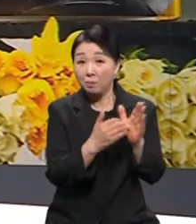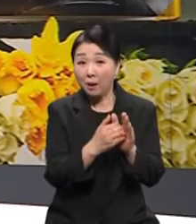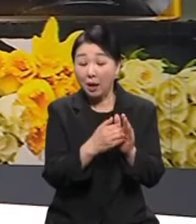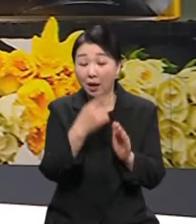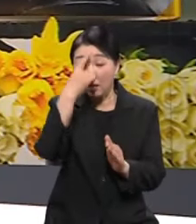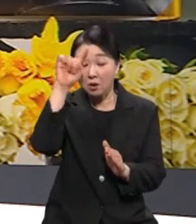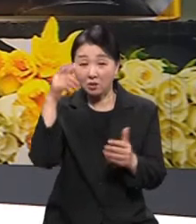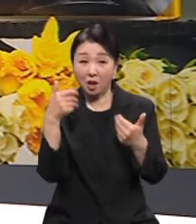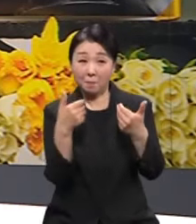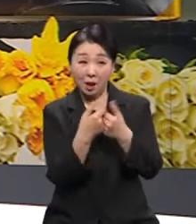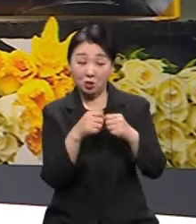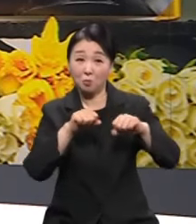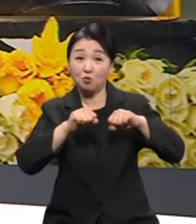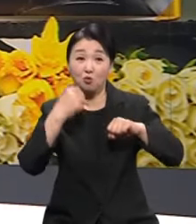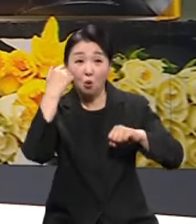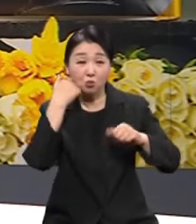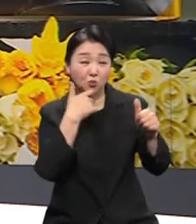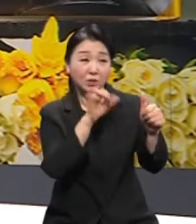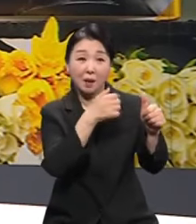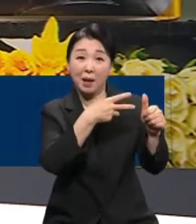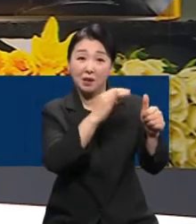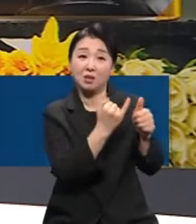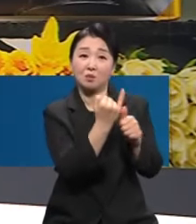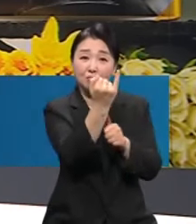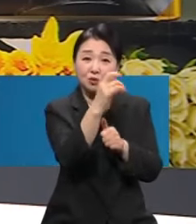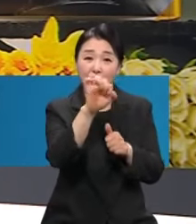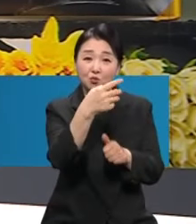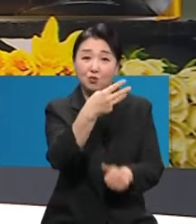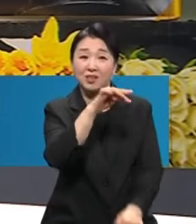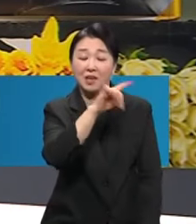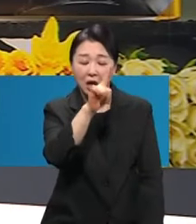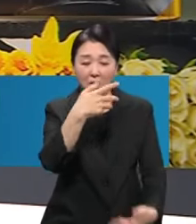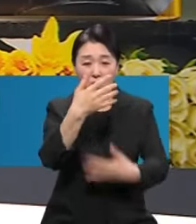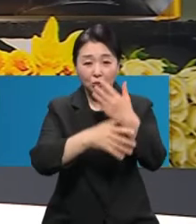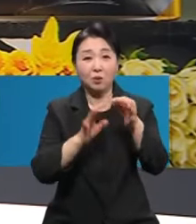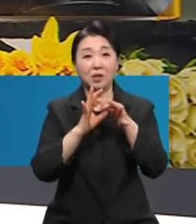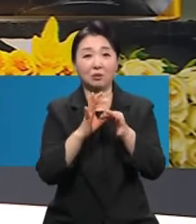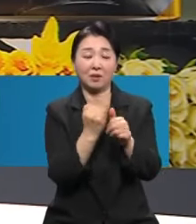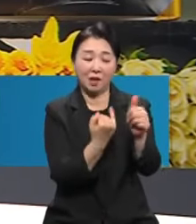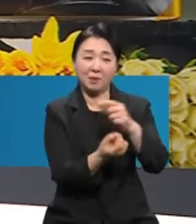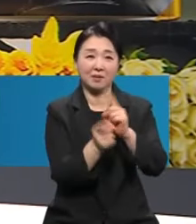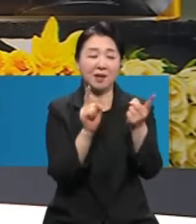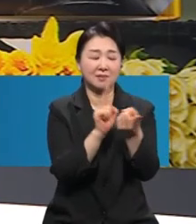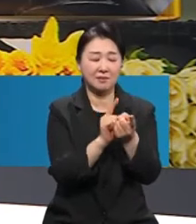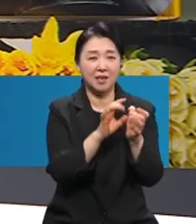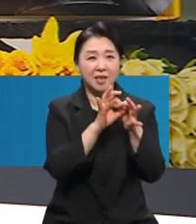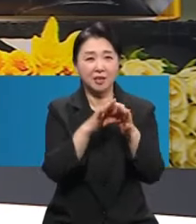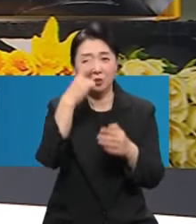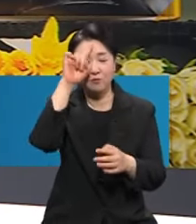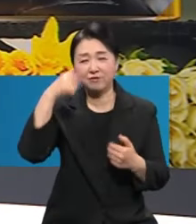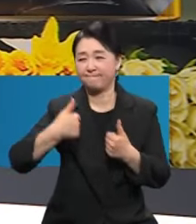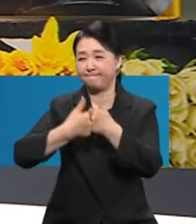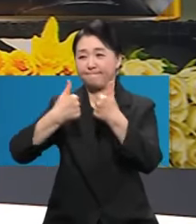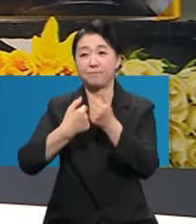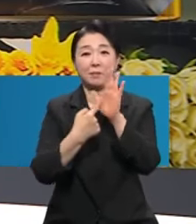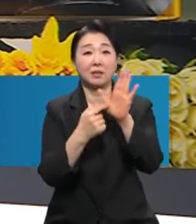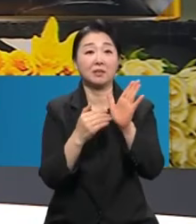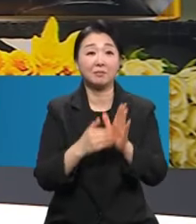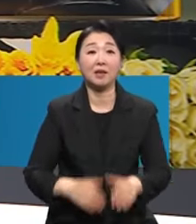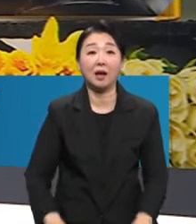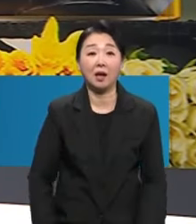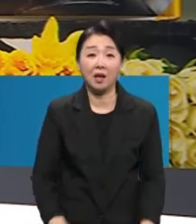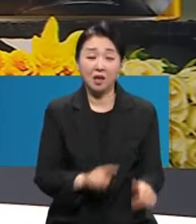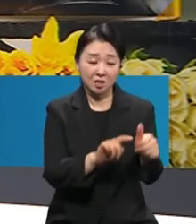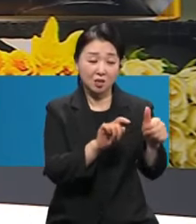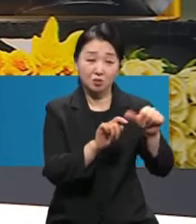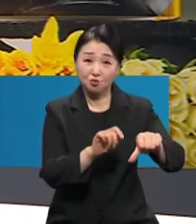러시아 반정부 운동가 나발리의 부인 율리아가 동영상을 통해 남편 대신 계속 푸틴에 맞서 싸우겠다고 밝혔습니다.